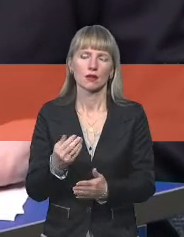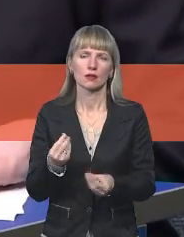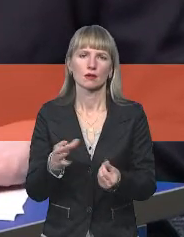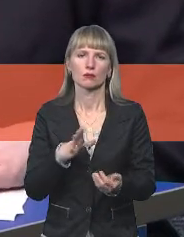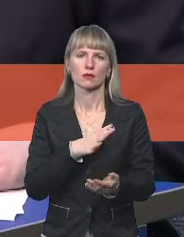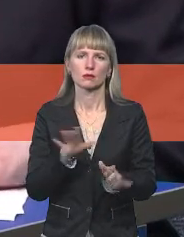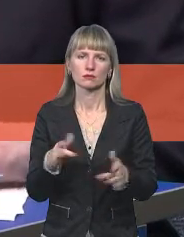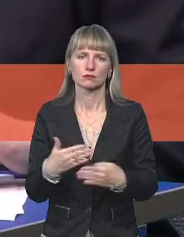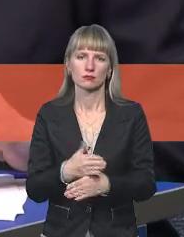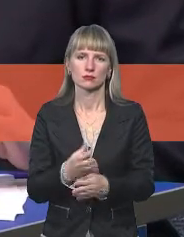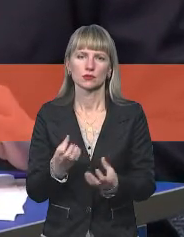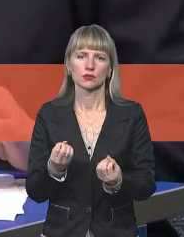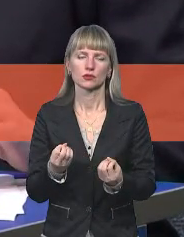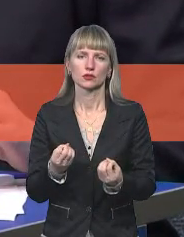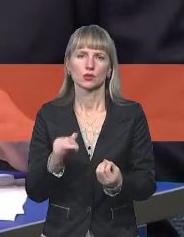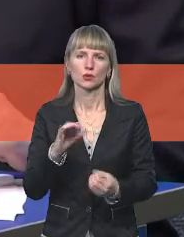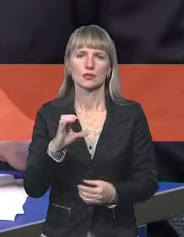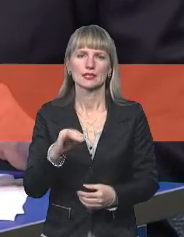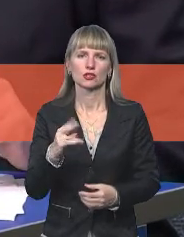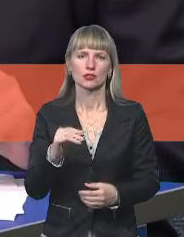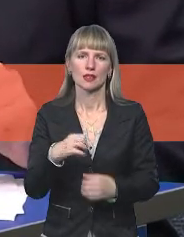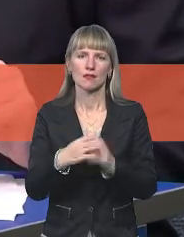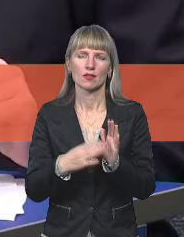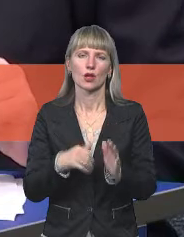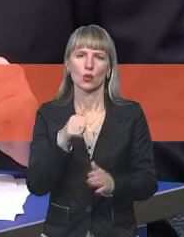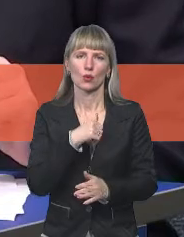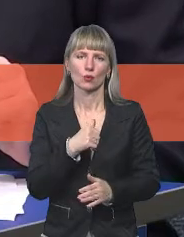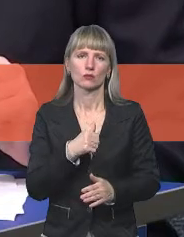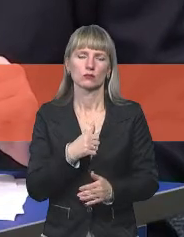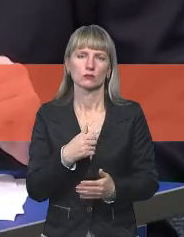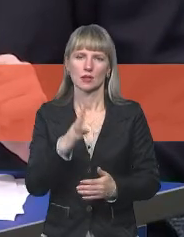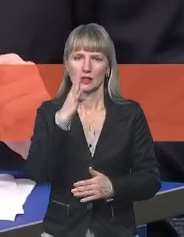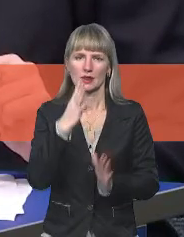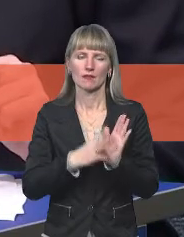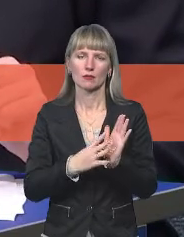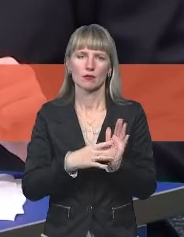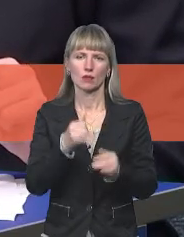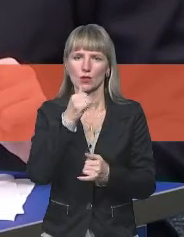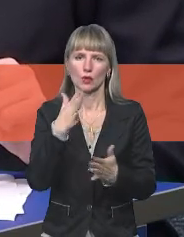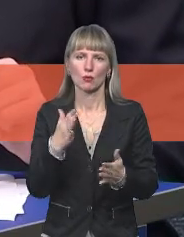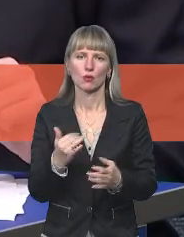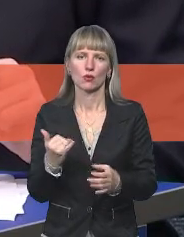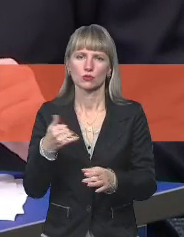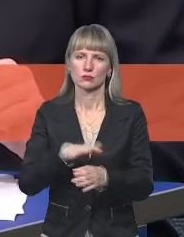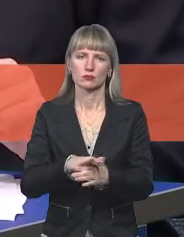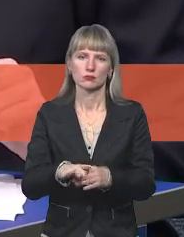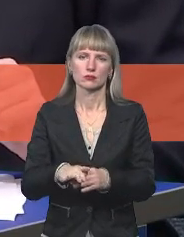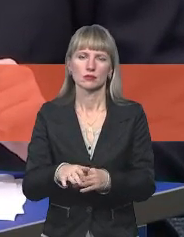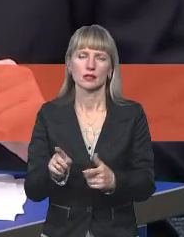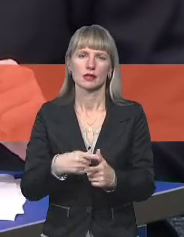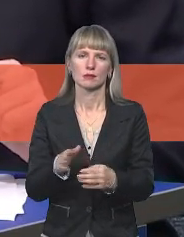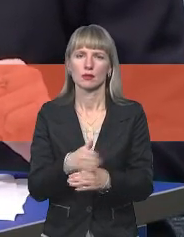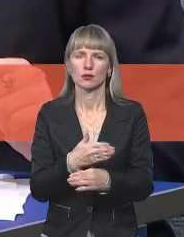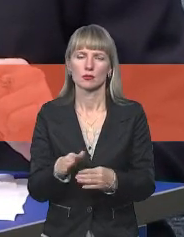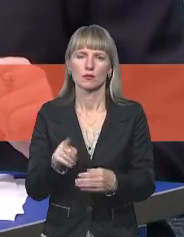були перерозподілені ще у січні 2019 року, тобто майже 9 місяців воно не може не заправлятися, а не